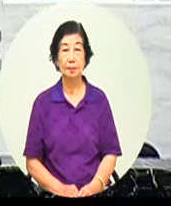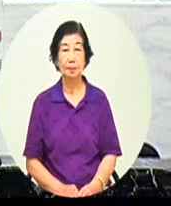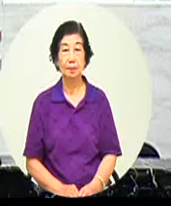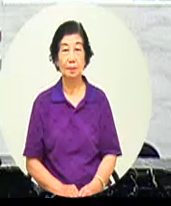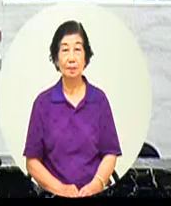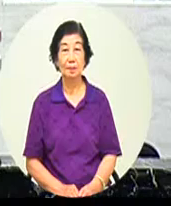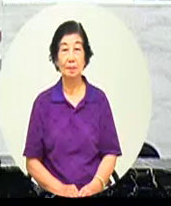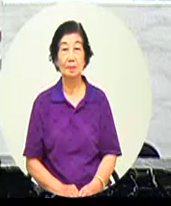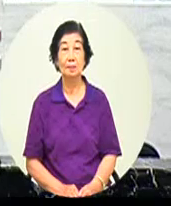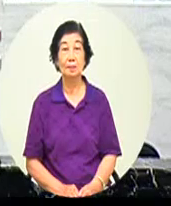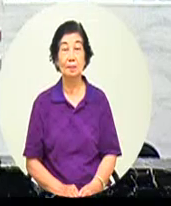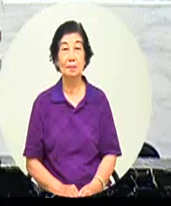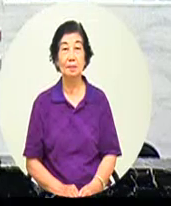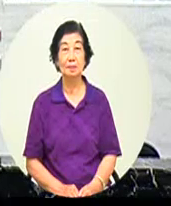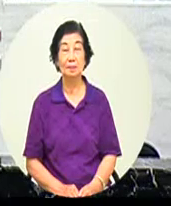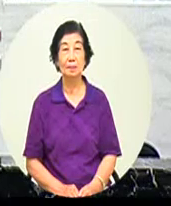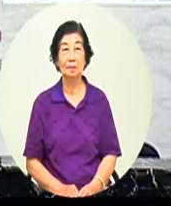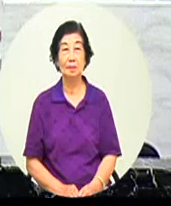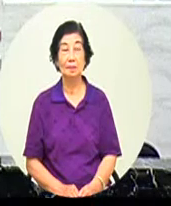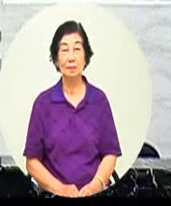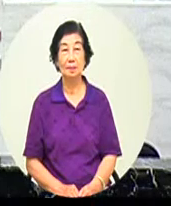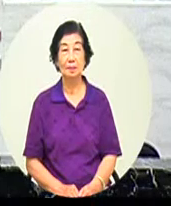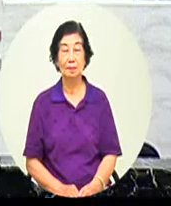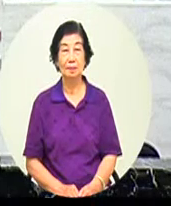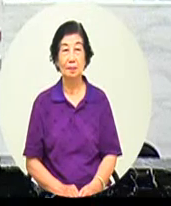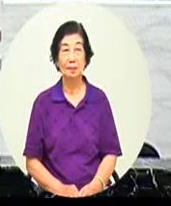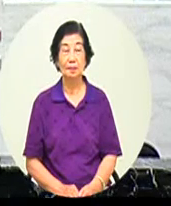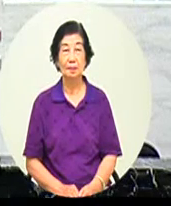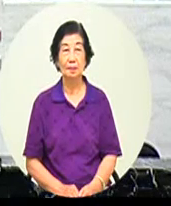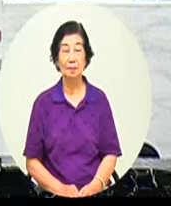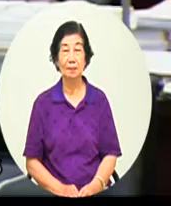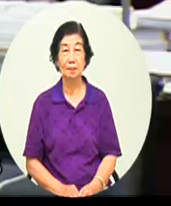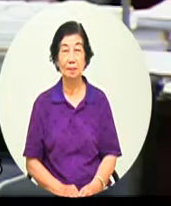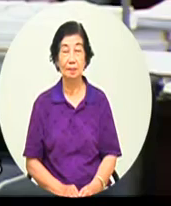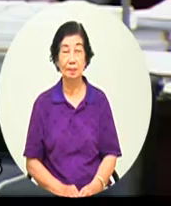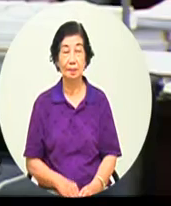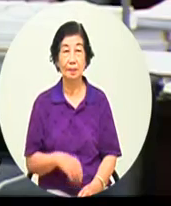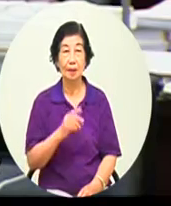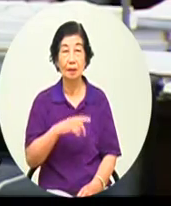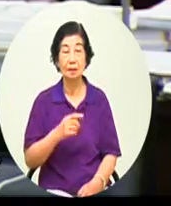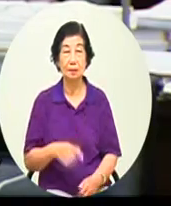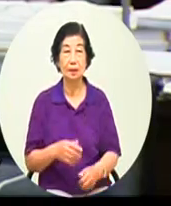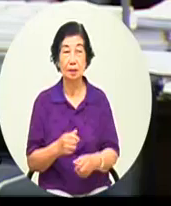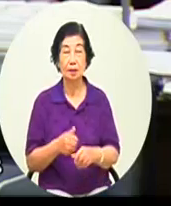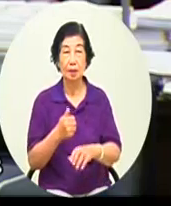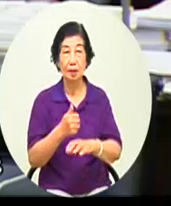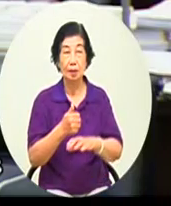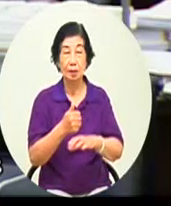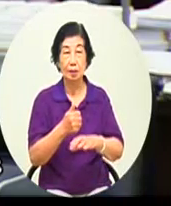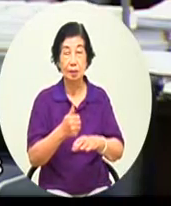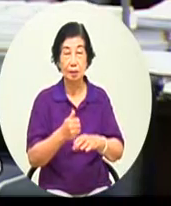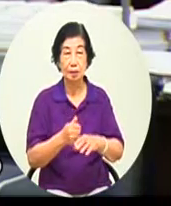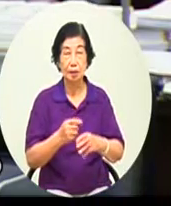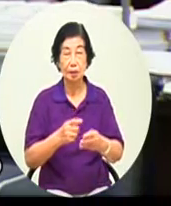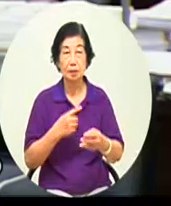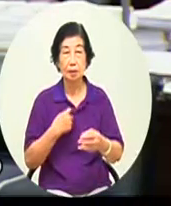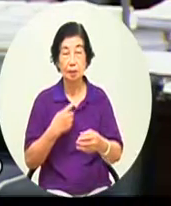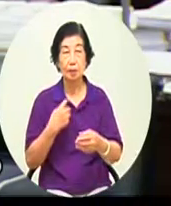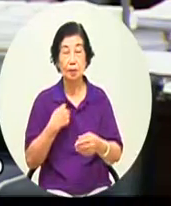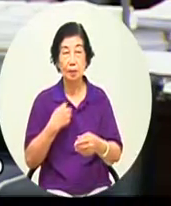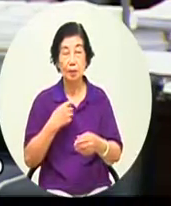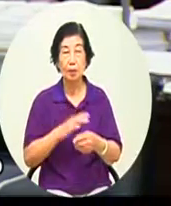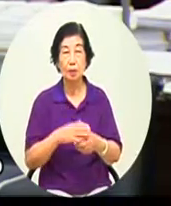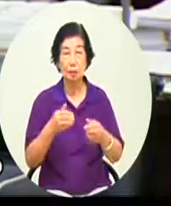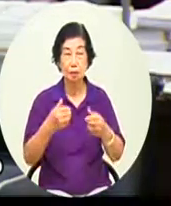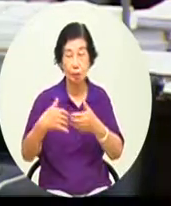换一下好吧，那就让你先。 可以，就是因为本席是登记二号发言嘛。好，如果留意的时间还不允